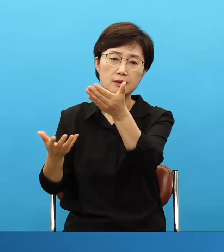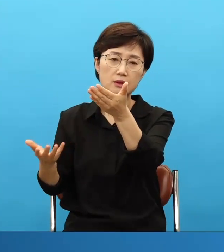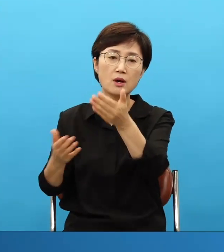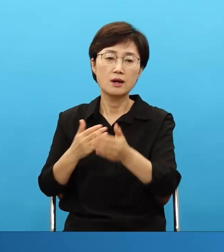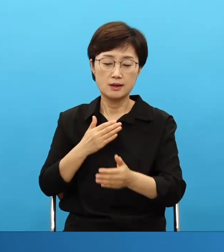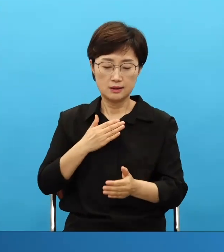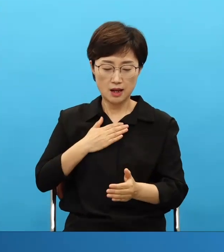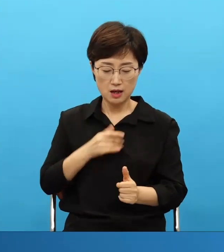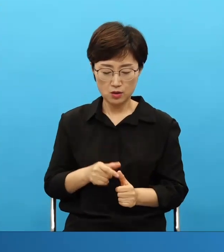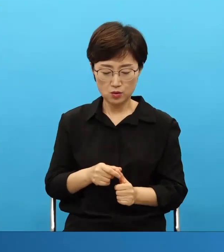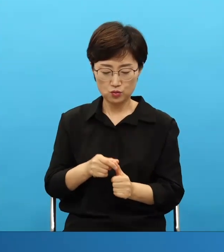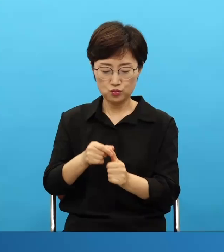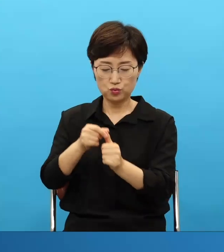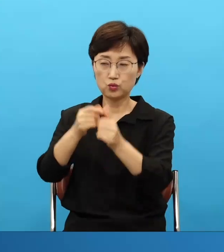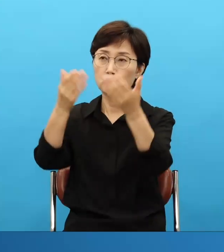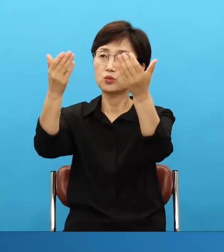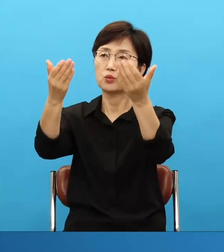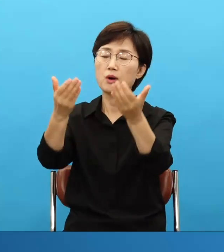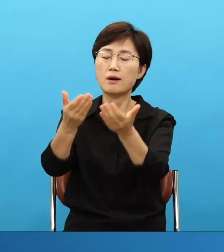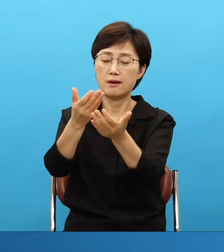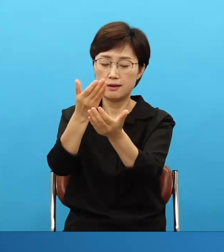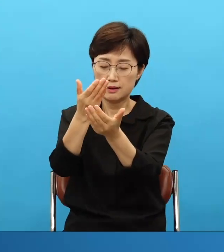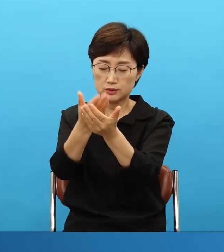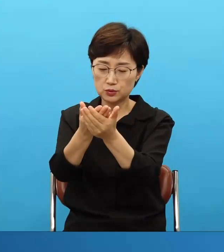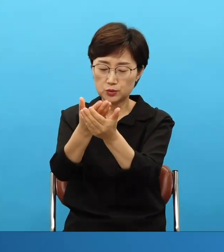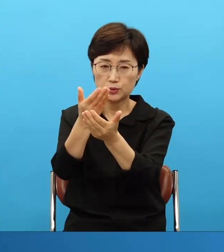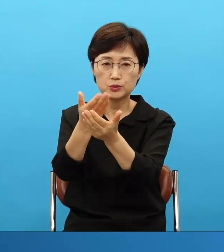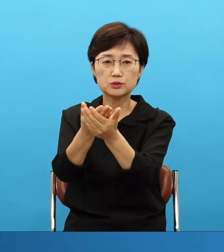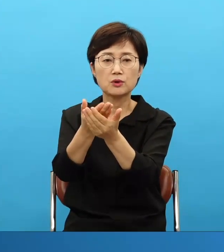보배로 날 구속